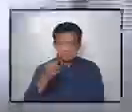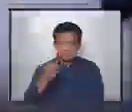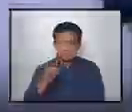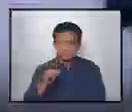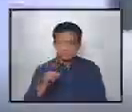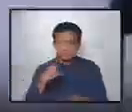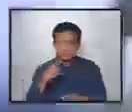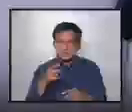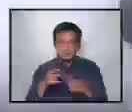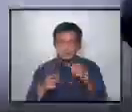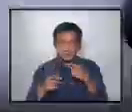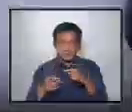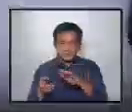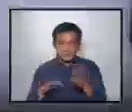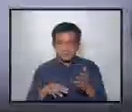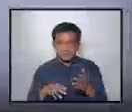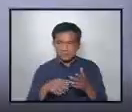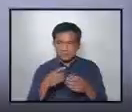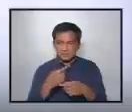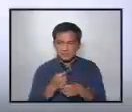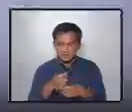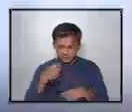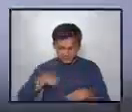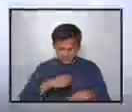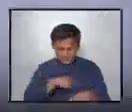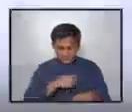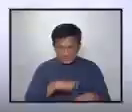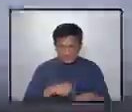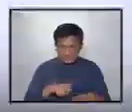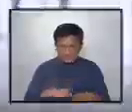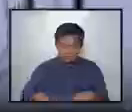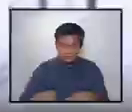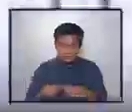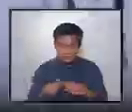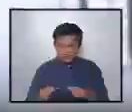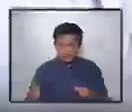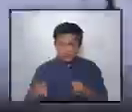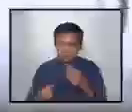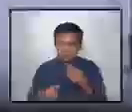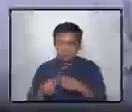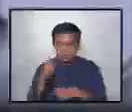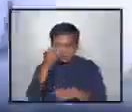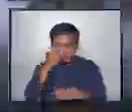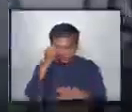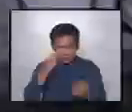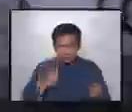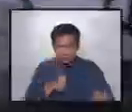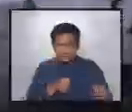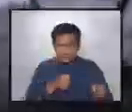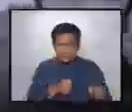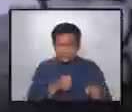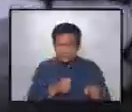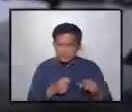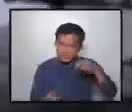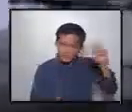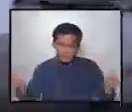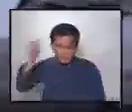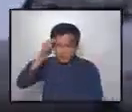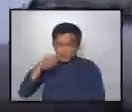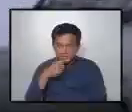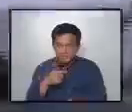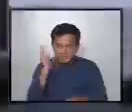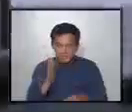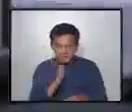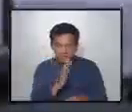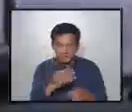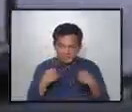thousand cuts. Dahan-dahan kang gagawa ng mga hiwa hanggang maubusan ka ng dugo. Sa medieval Europe, nilalagari ang mga kriminal patiwari o kaya chachap-chapin